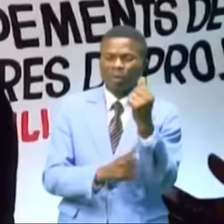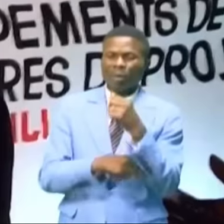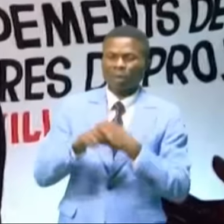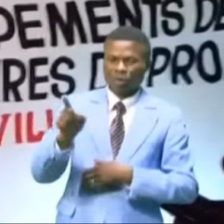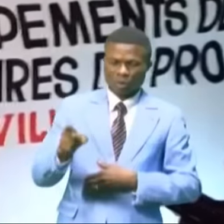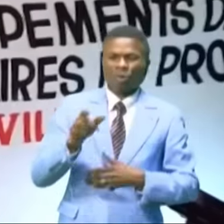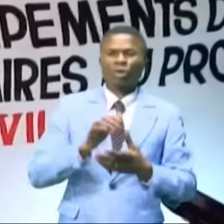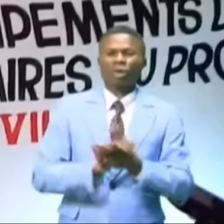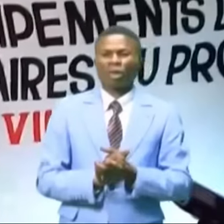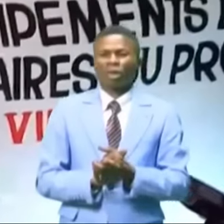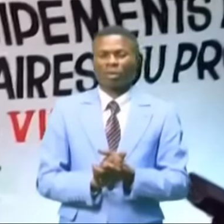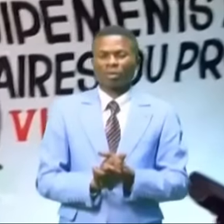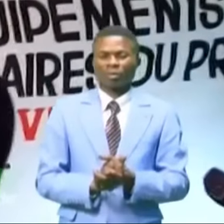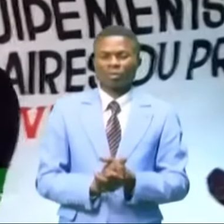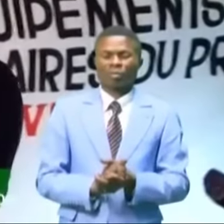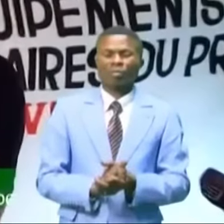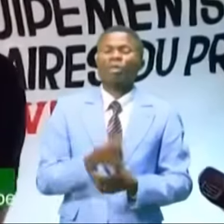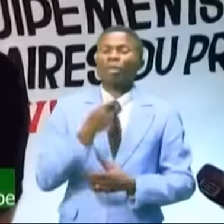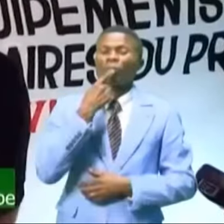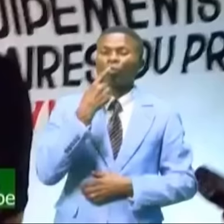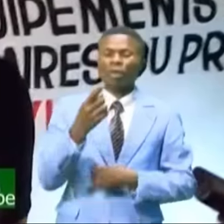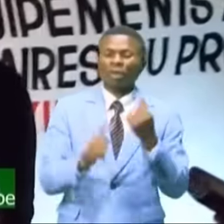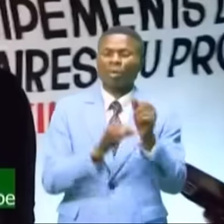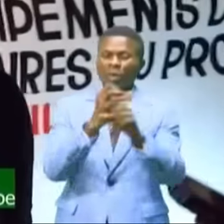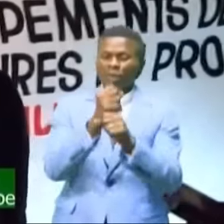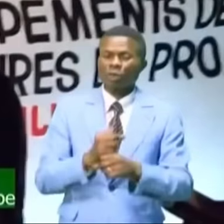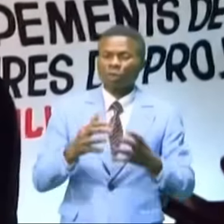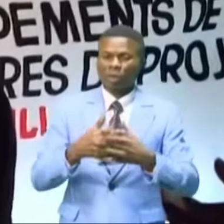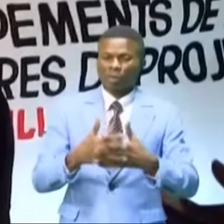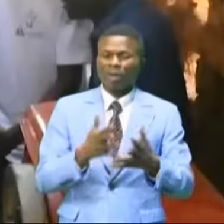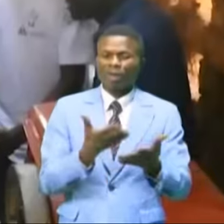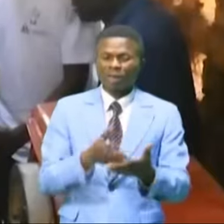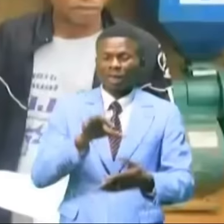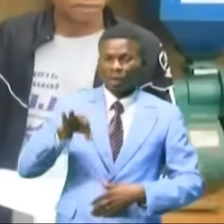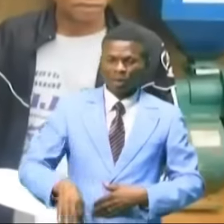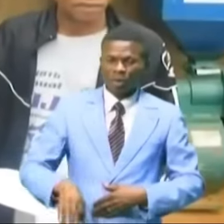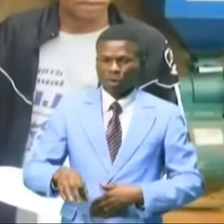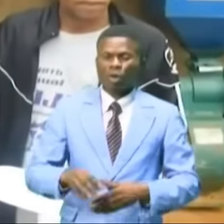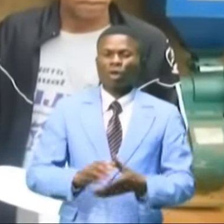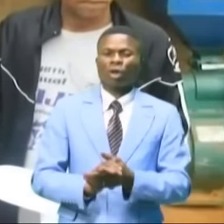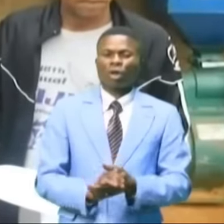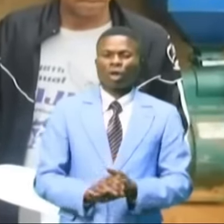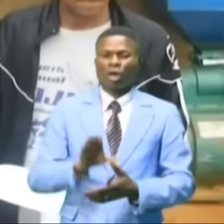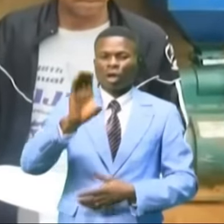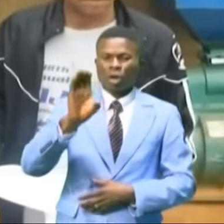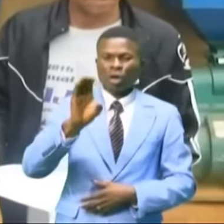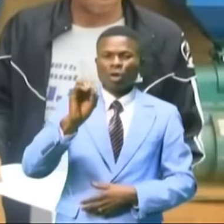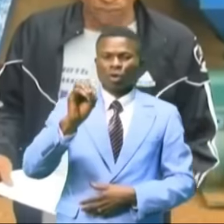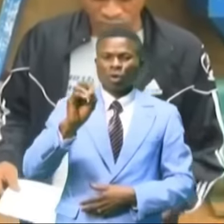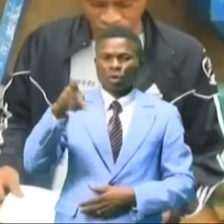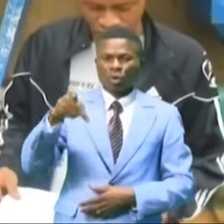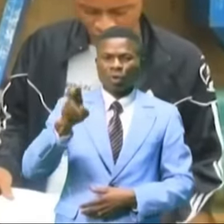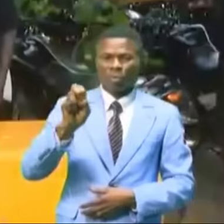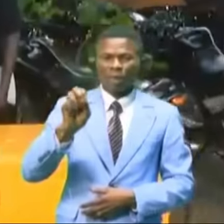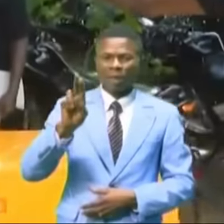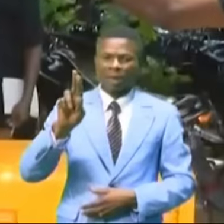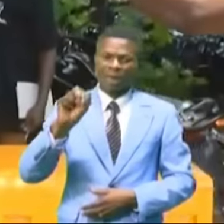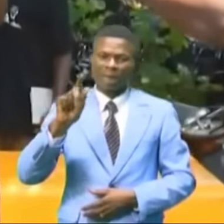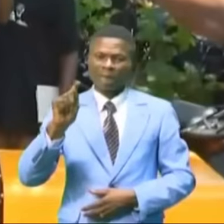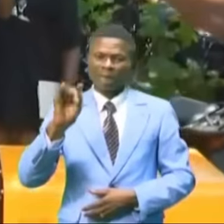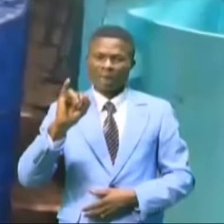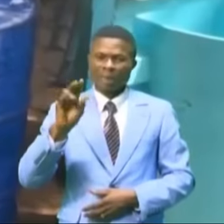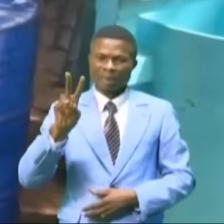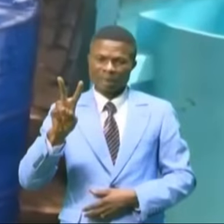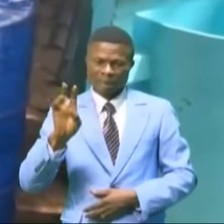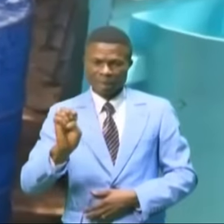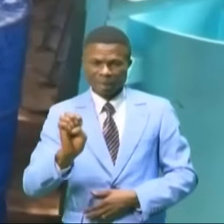Les coopératives bénéficiaires de ces matériels sont des coopératives qui sont dans la production, la transformation et de